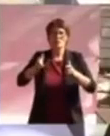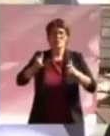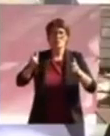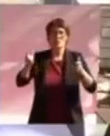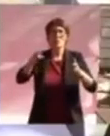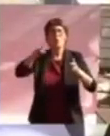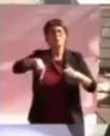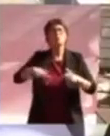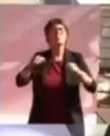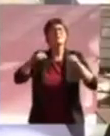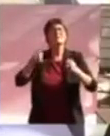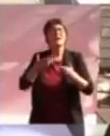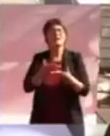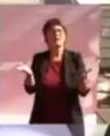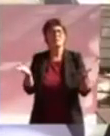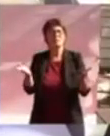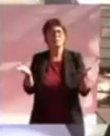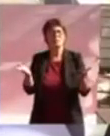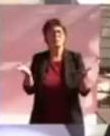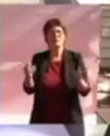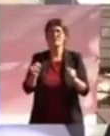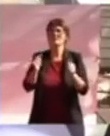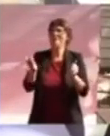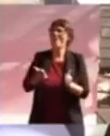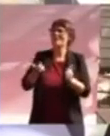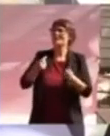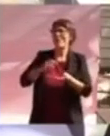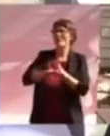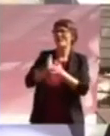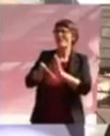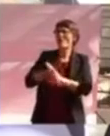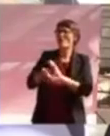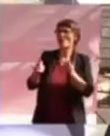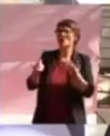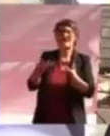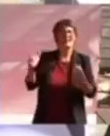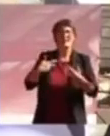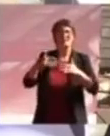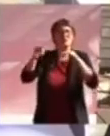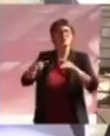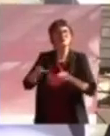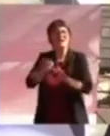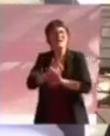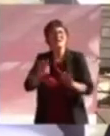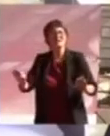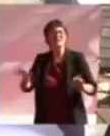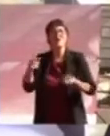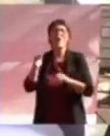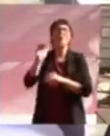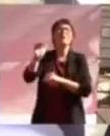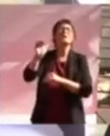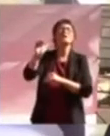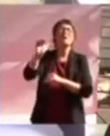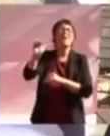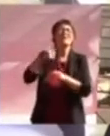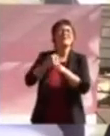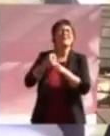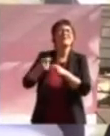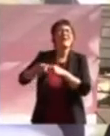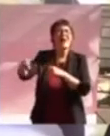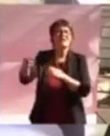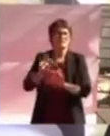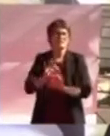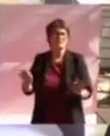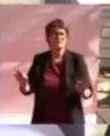forme di flessibilità precariato con contratti spesso senza tutele e senza prospettive i colleghi precari